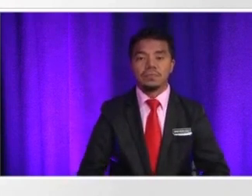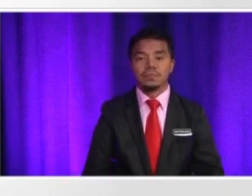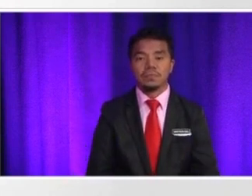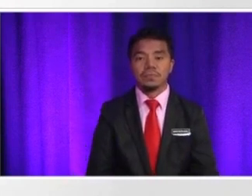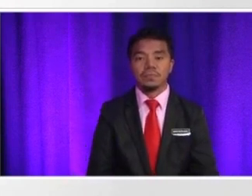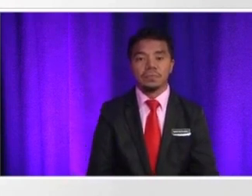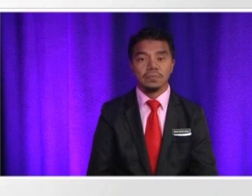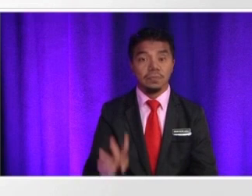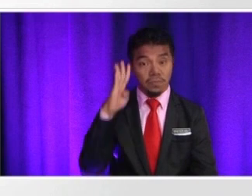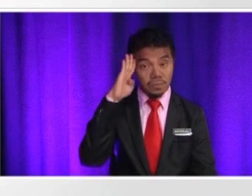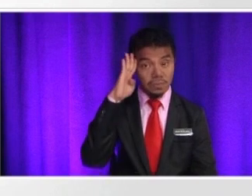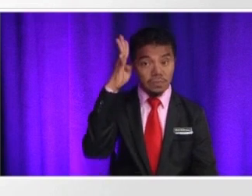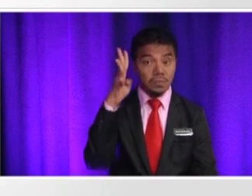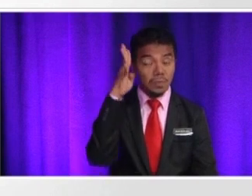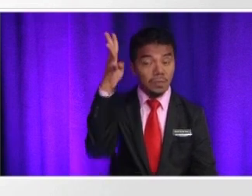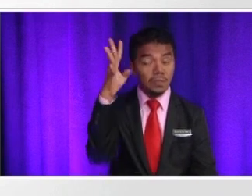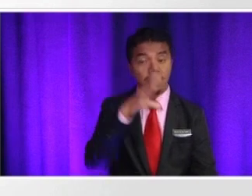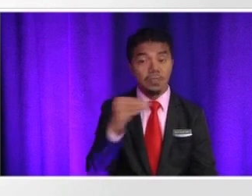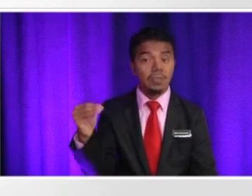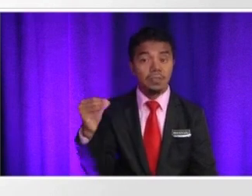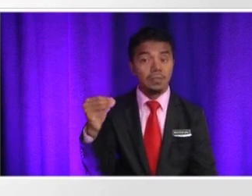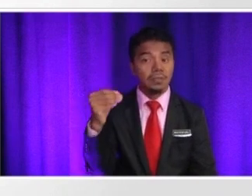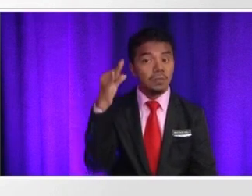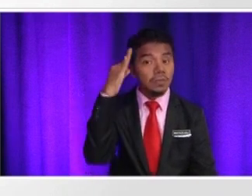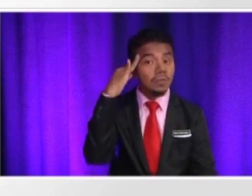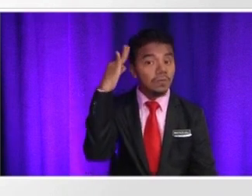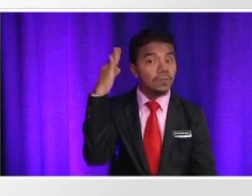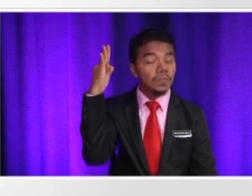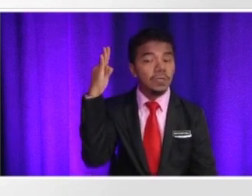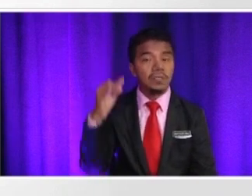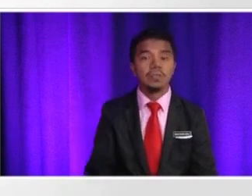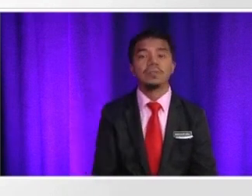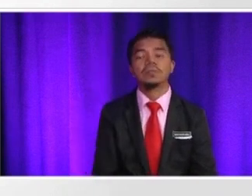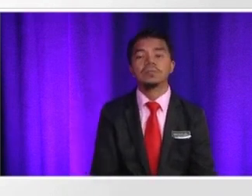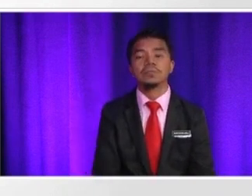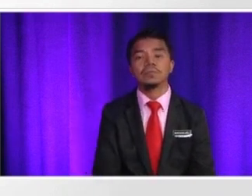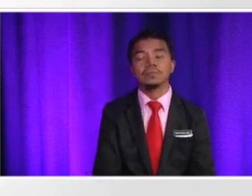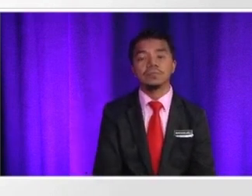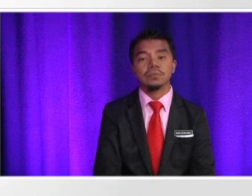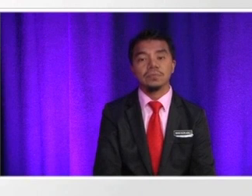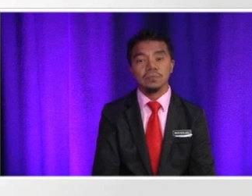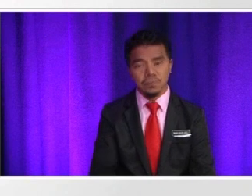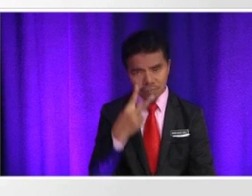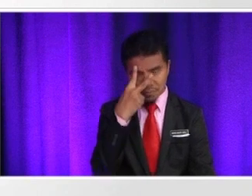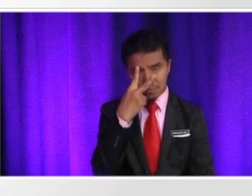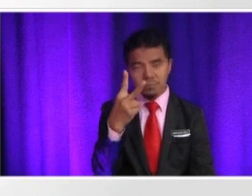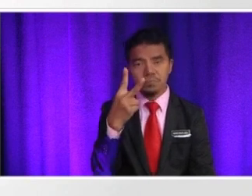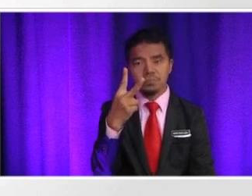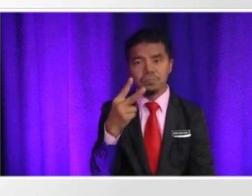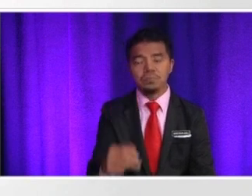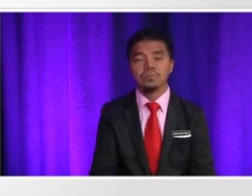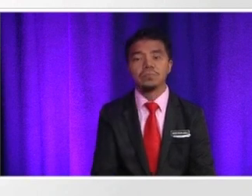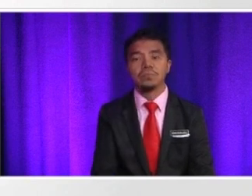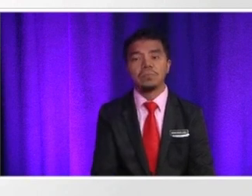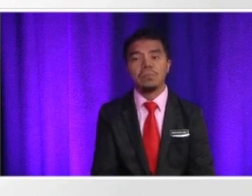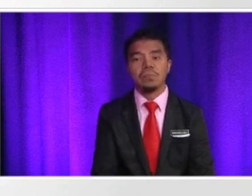Kreatif dan inovatif. Yang mana tu? Maklumat yang mana? Operasi secara berlangsung dengan